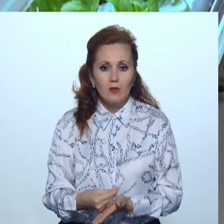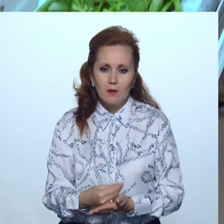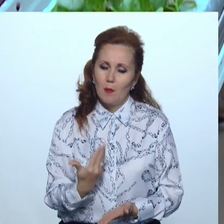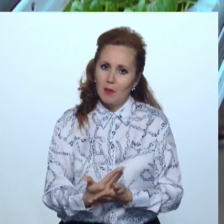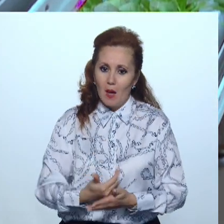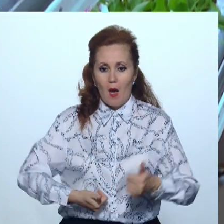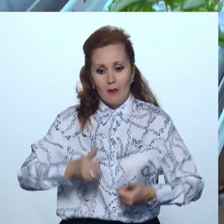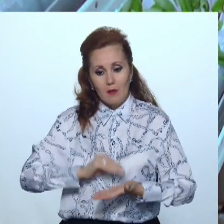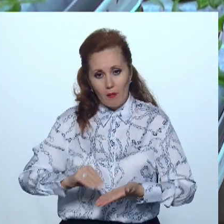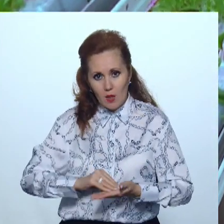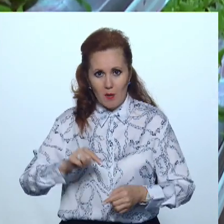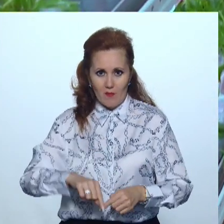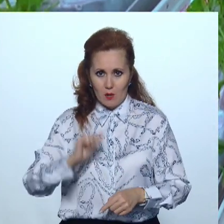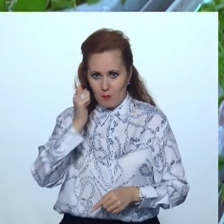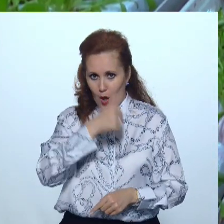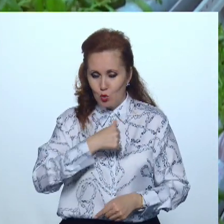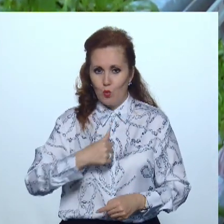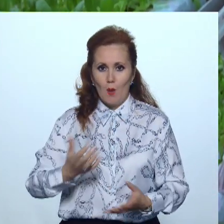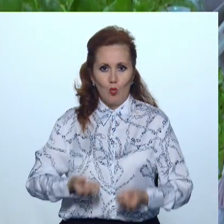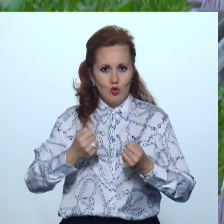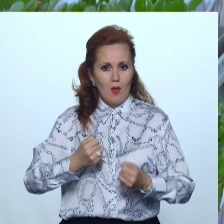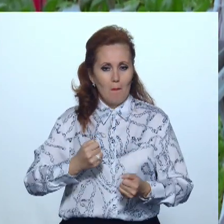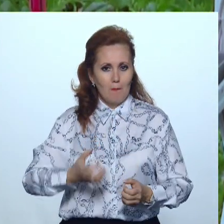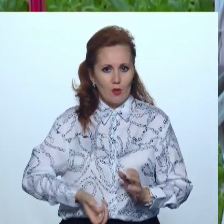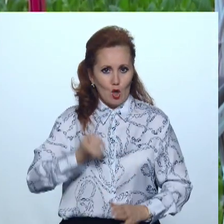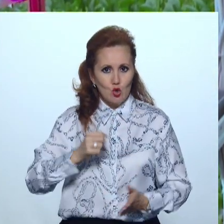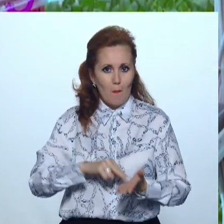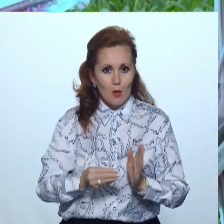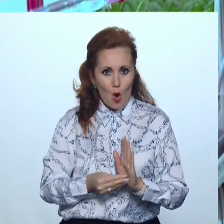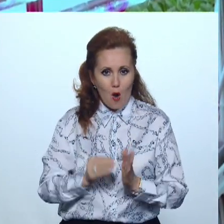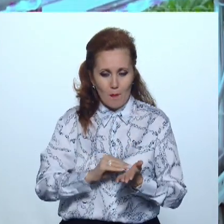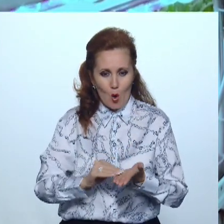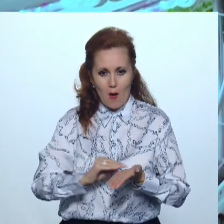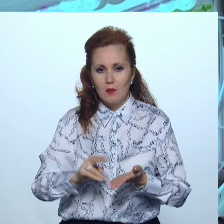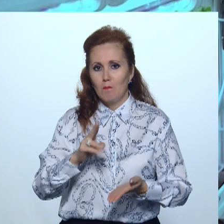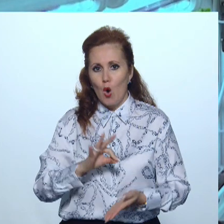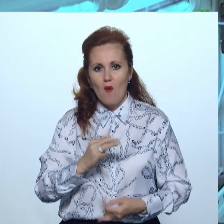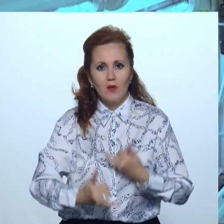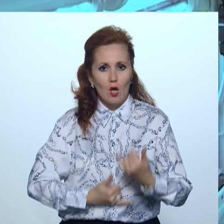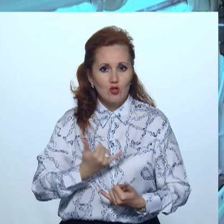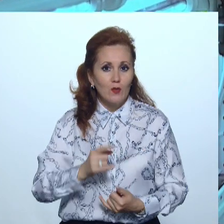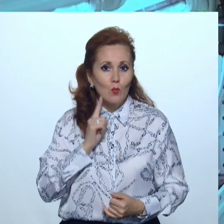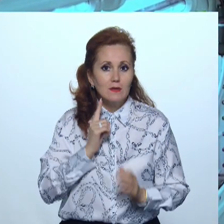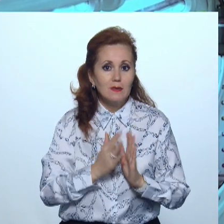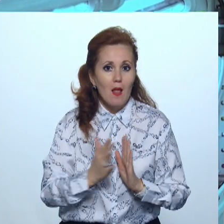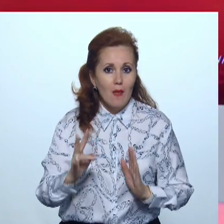например, грантами. В этом году такую поддержку получил проект по выращиванию микрозелени. Оксана Худякова, Андрей Бусыгин,